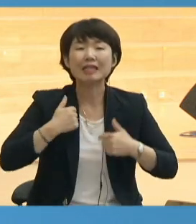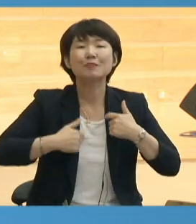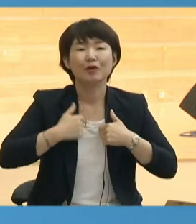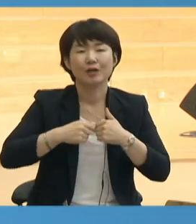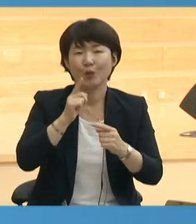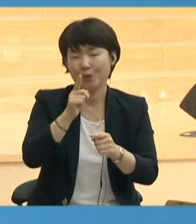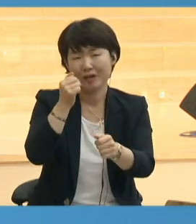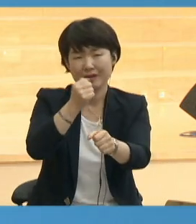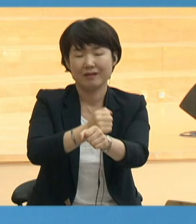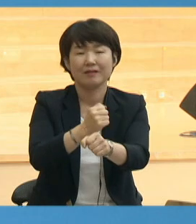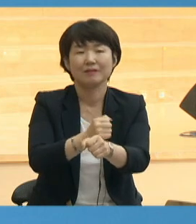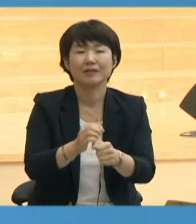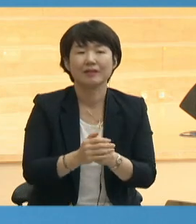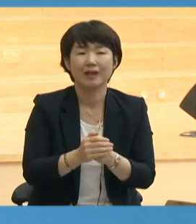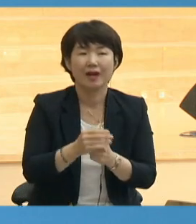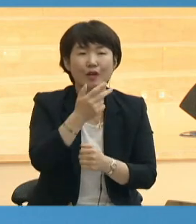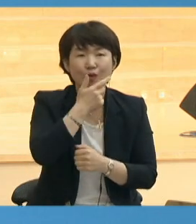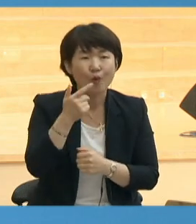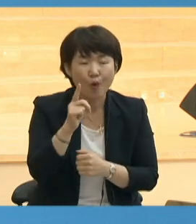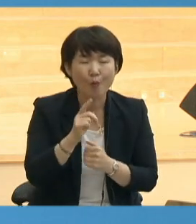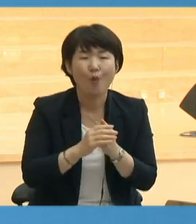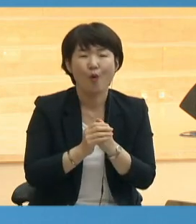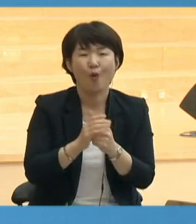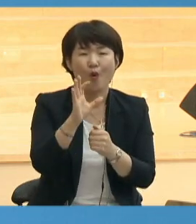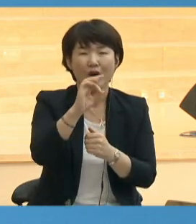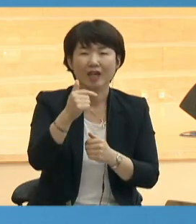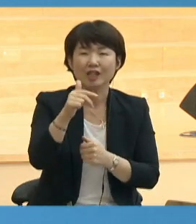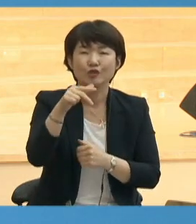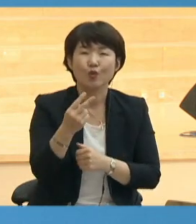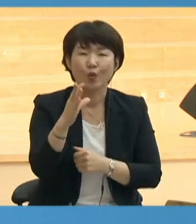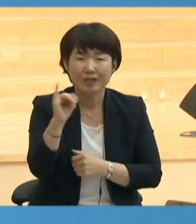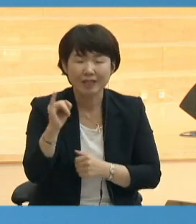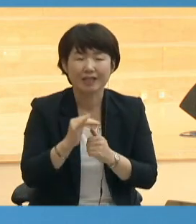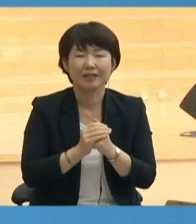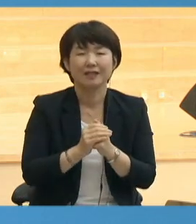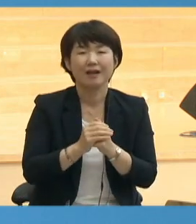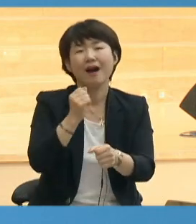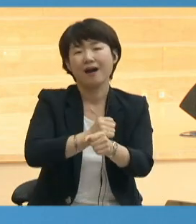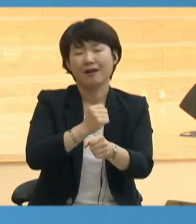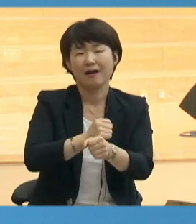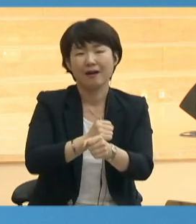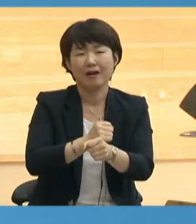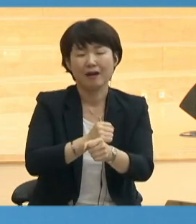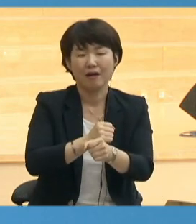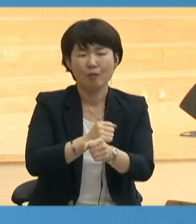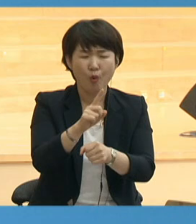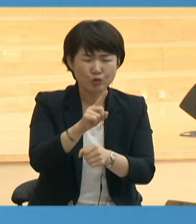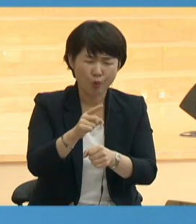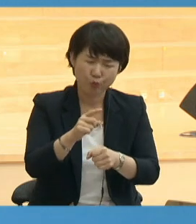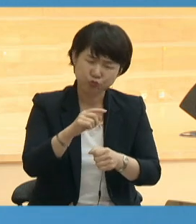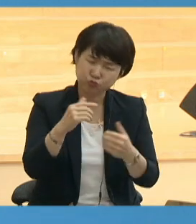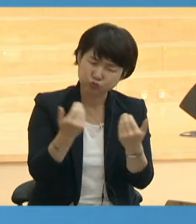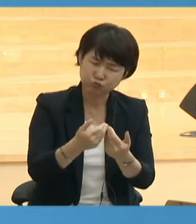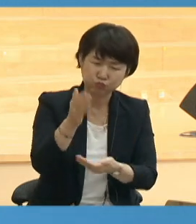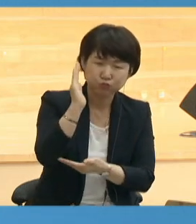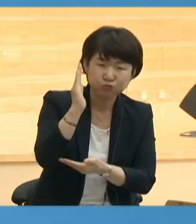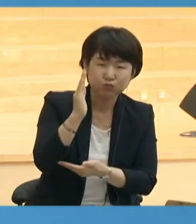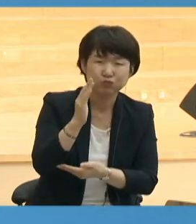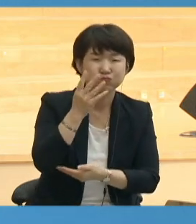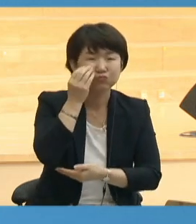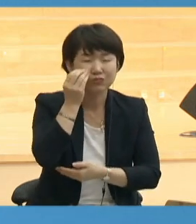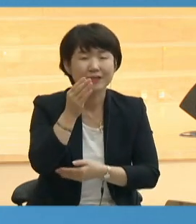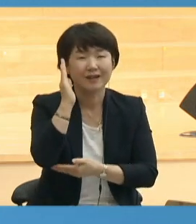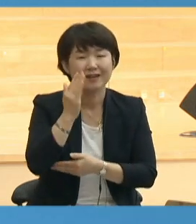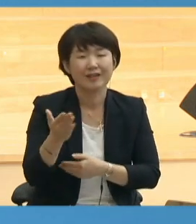하라 여러 말하면 인조이 알아 리조이스 알아 참으로 역설이 줘 아니 오늘 같은